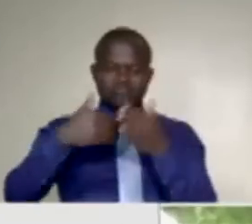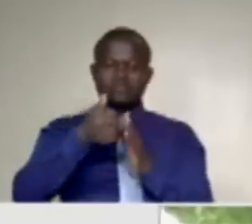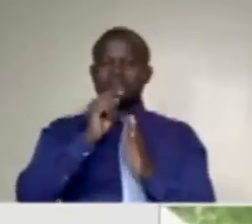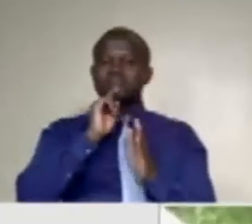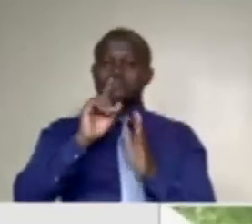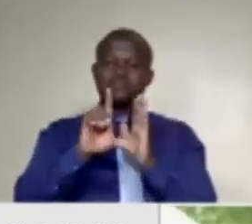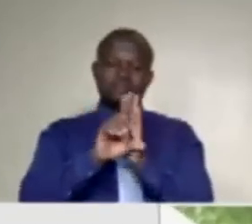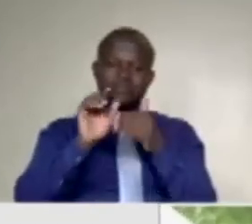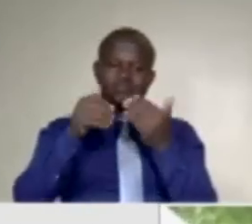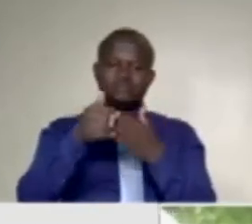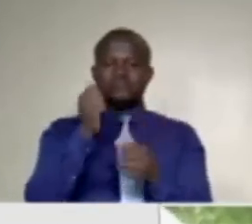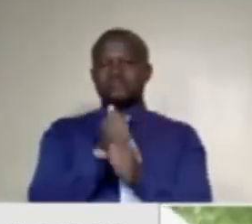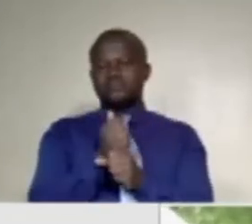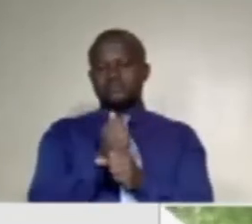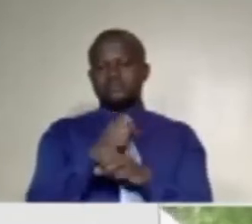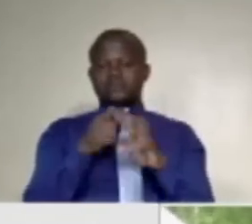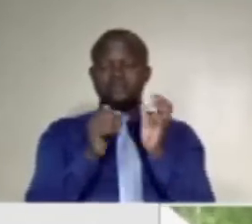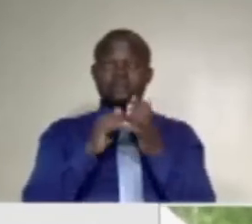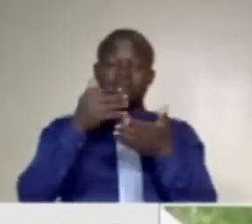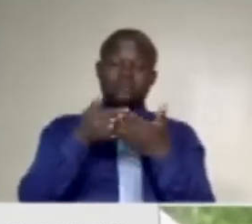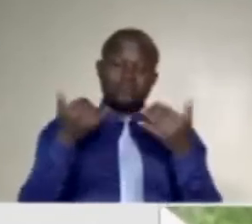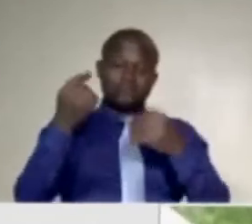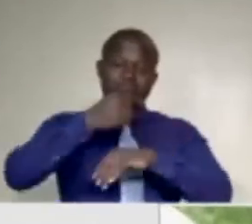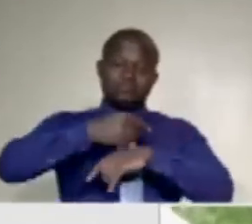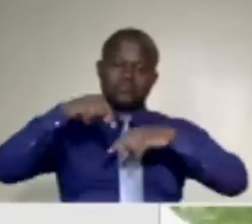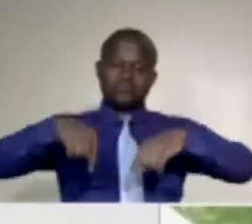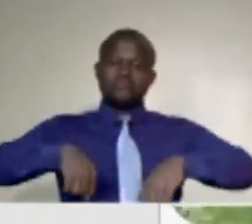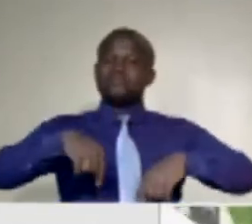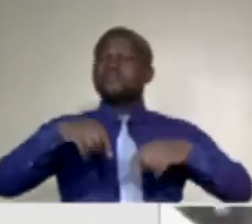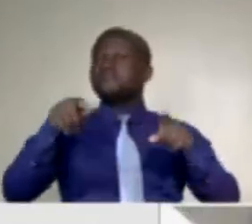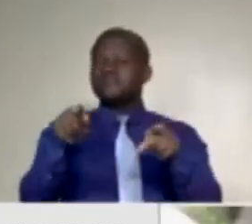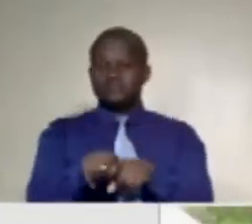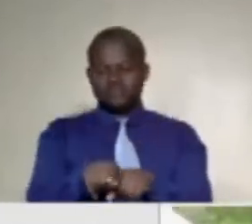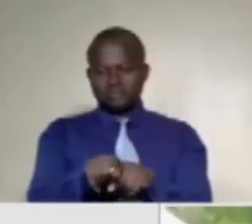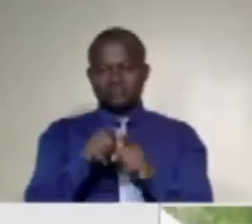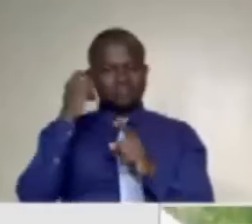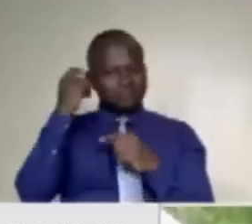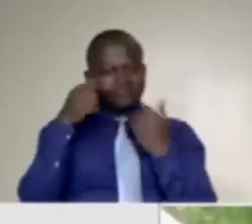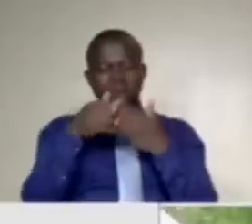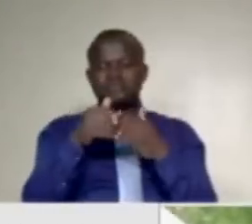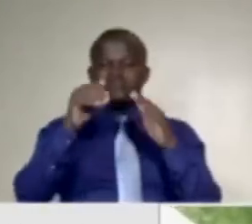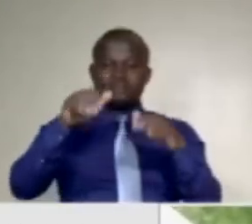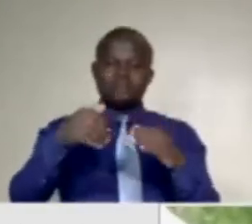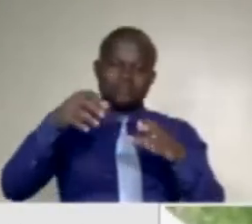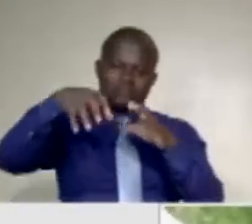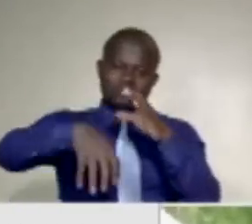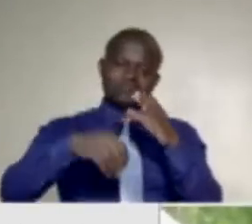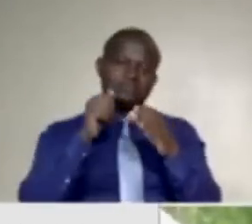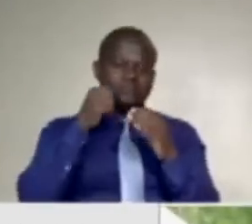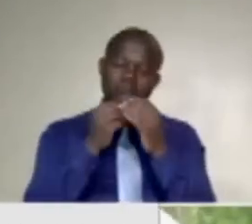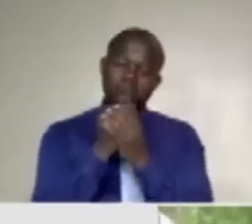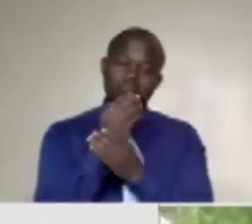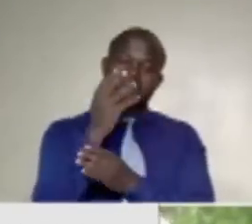mabwiriza baduhaye twarabikoze ariko kugeza na n'uyu munsi biracyari hahandi. Urayitera ejo mu